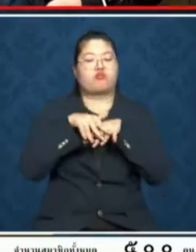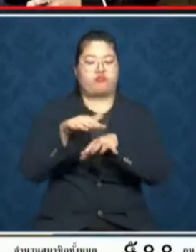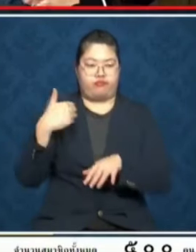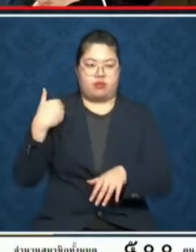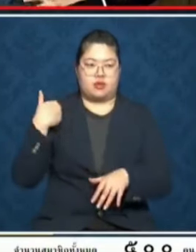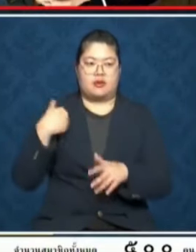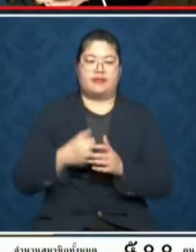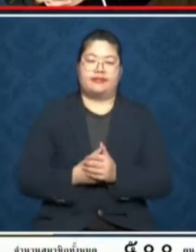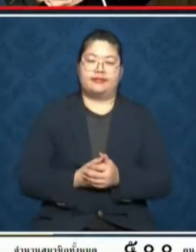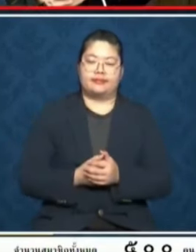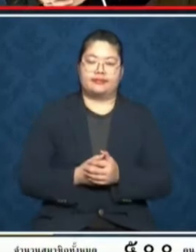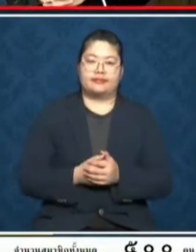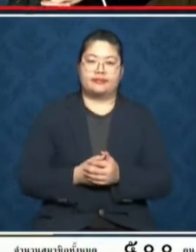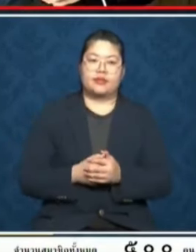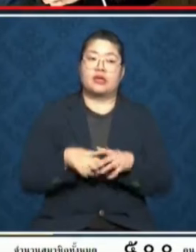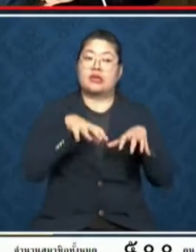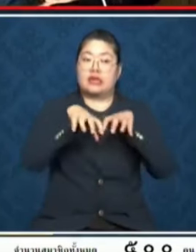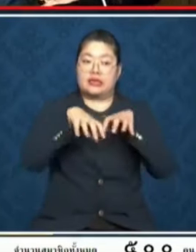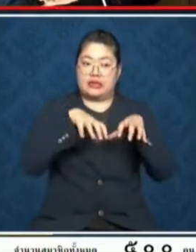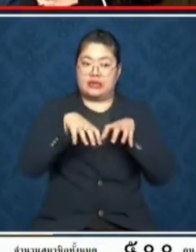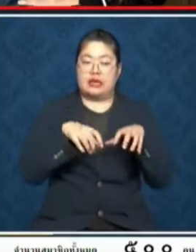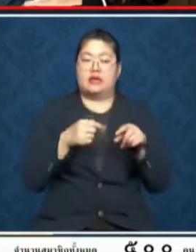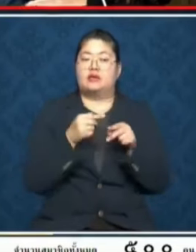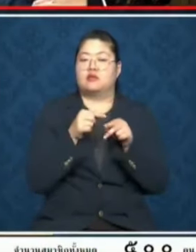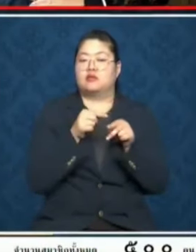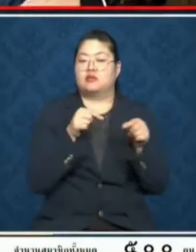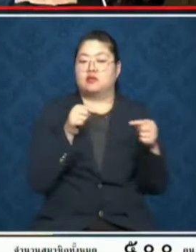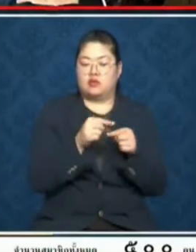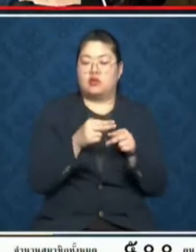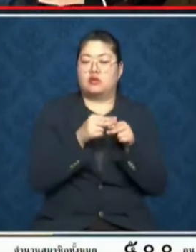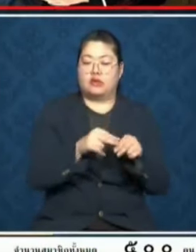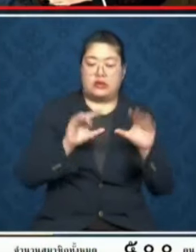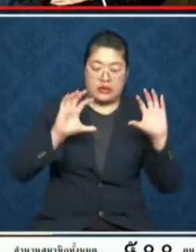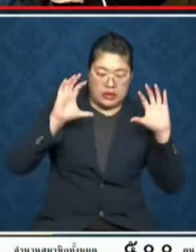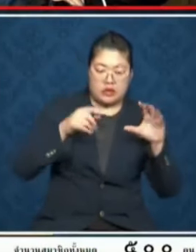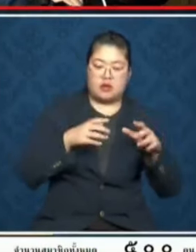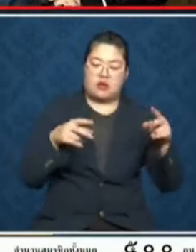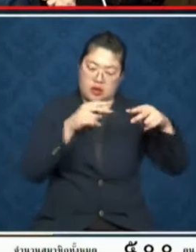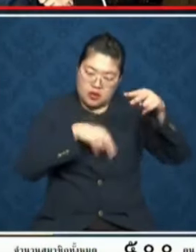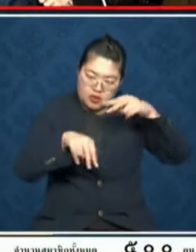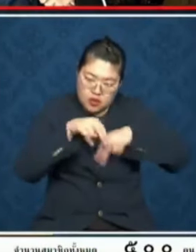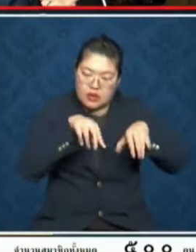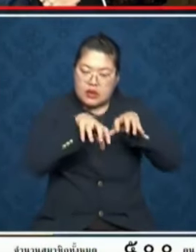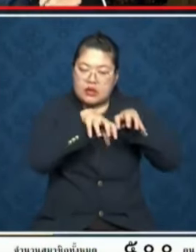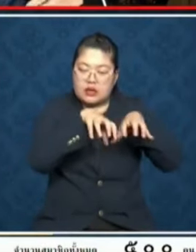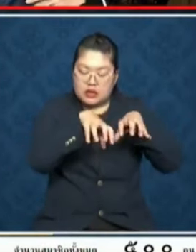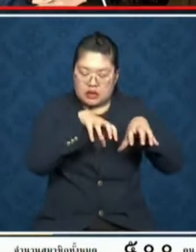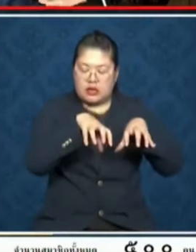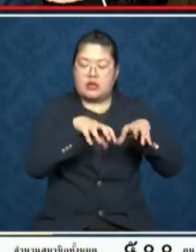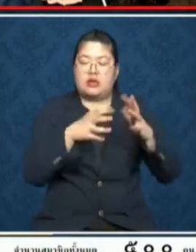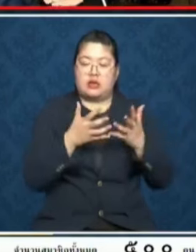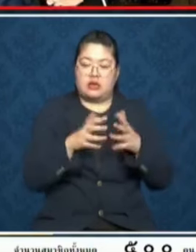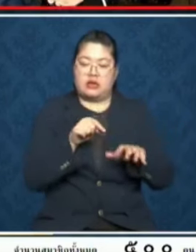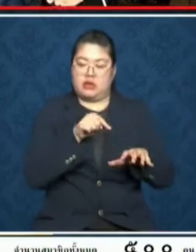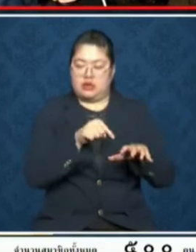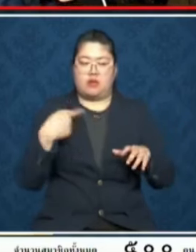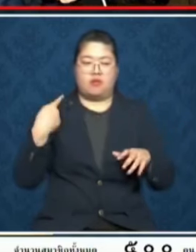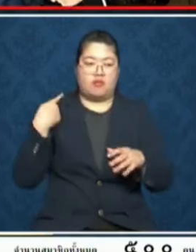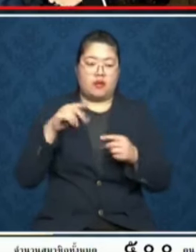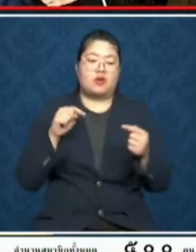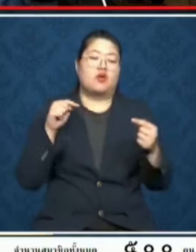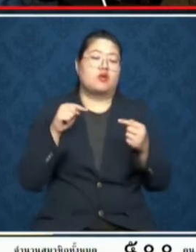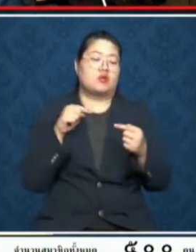ที่เป็นผู้มีอำนาจบริหารในรัฐวิสาหกิจนอกจากมีอำนาจในการกำกับดูแลและบริหารแล้วเขายังได้รับประโยชน์ต